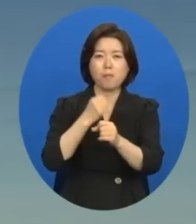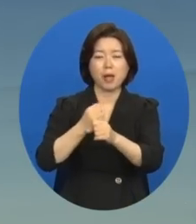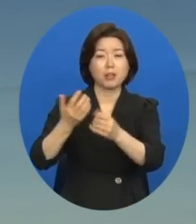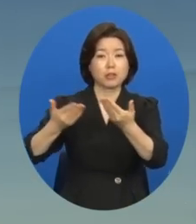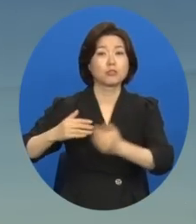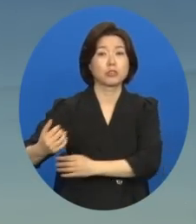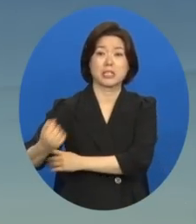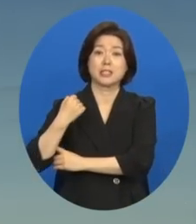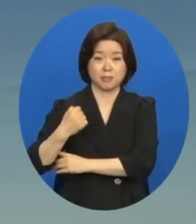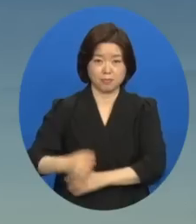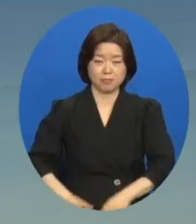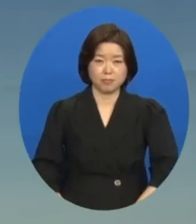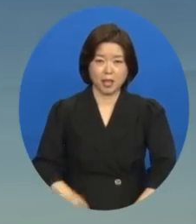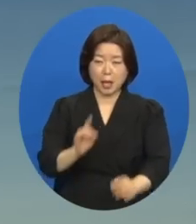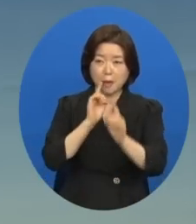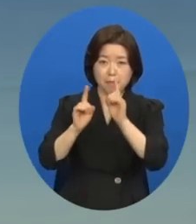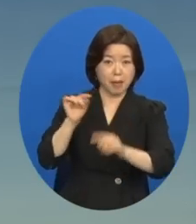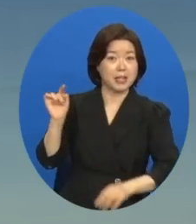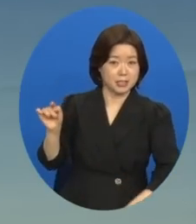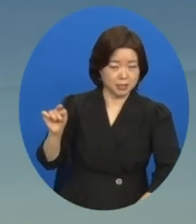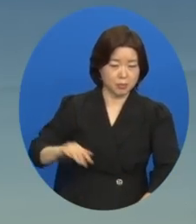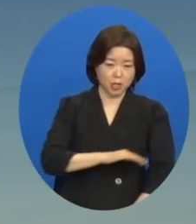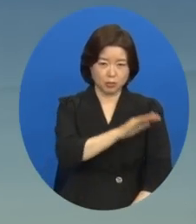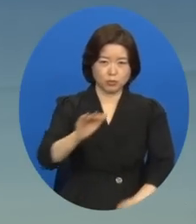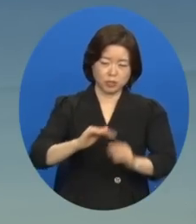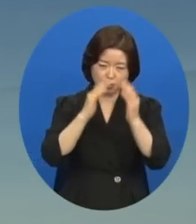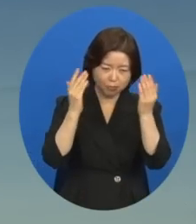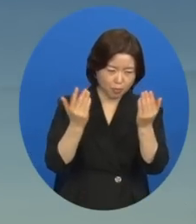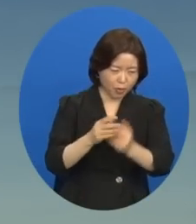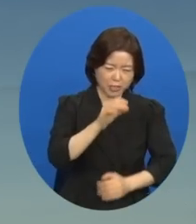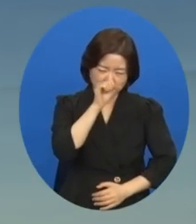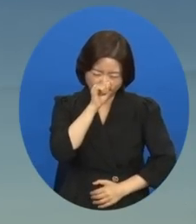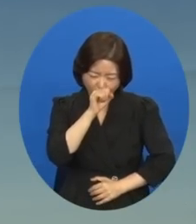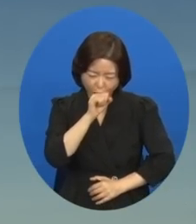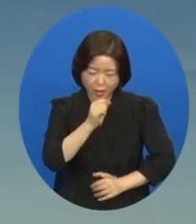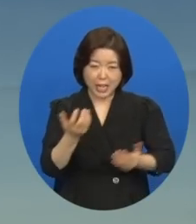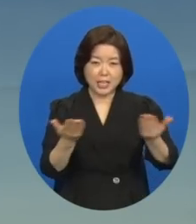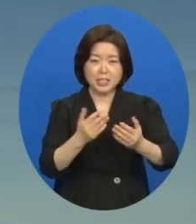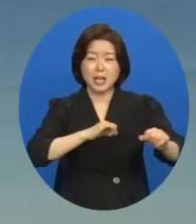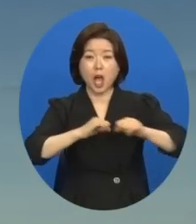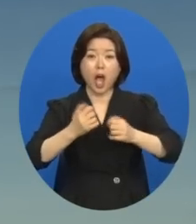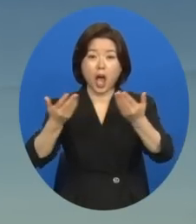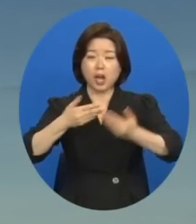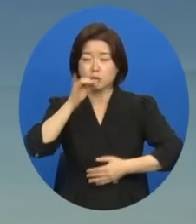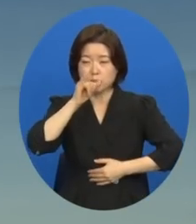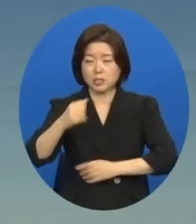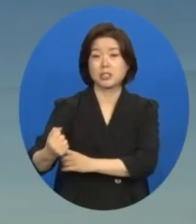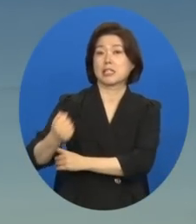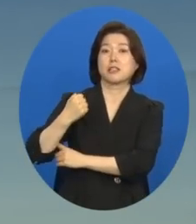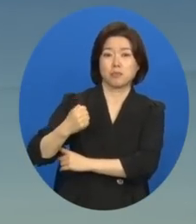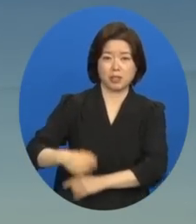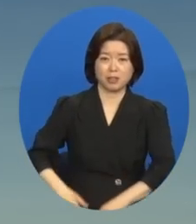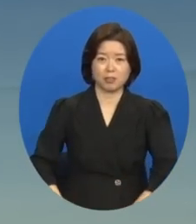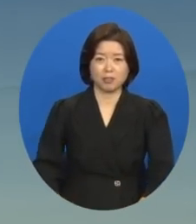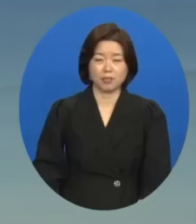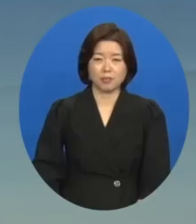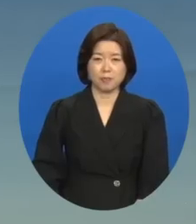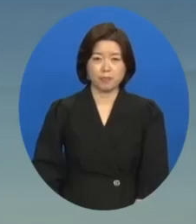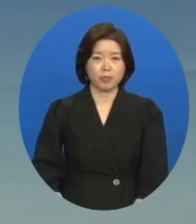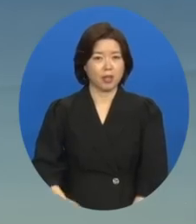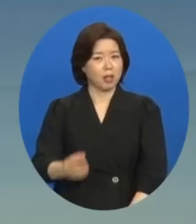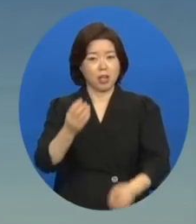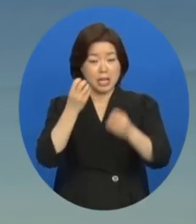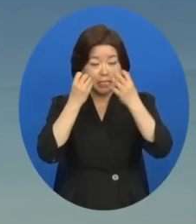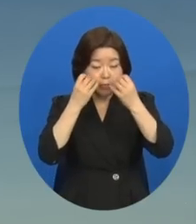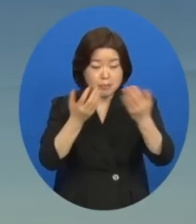능력입니다. 말씀이 바로 우리로 모든 선한 일을 할 수 있도록 만들어주는 능력이에요. 신비한 일